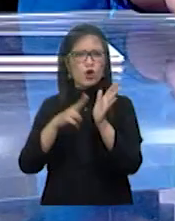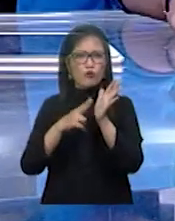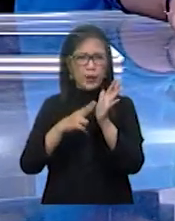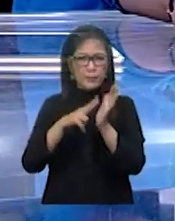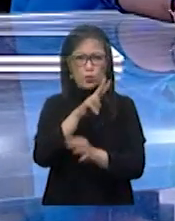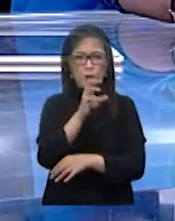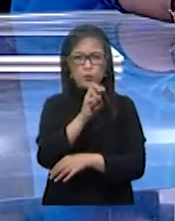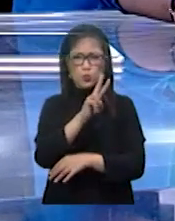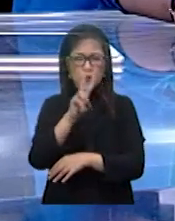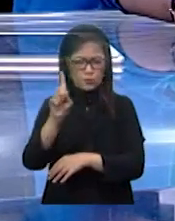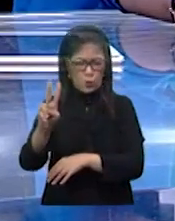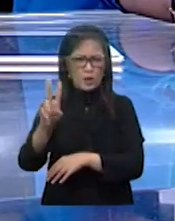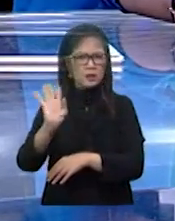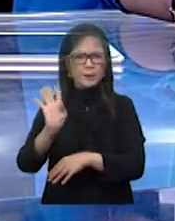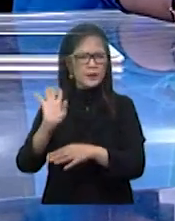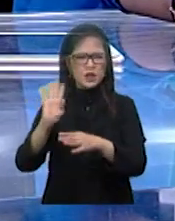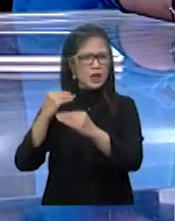kunjung didistribusikan.